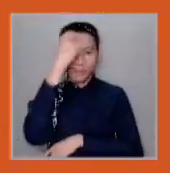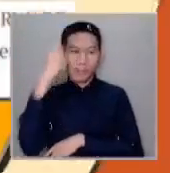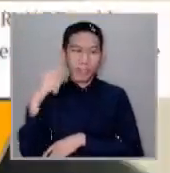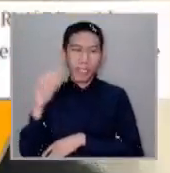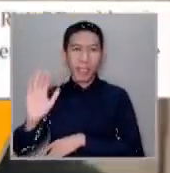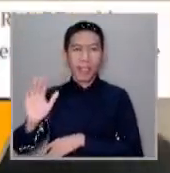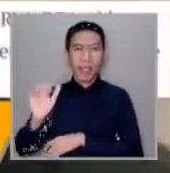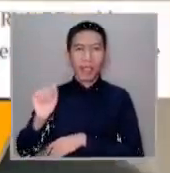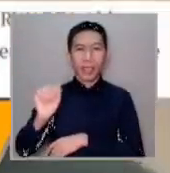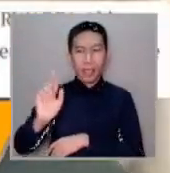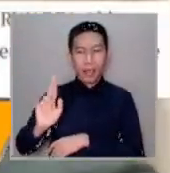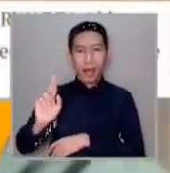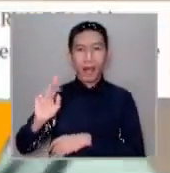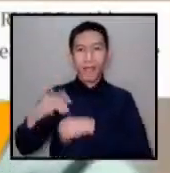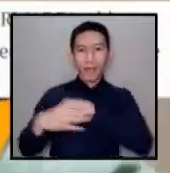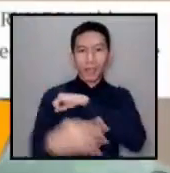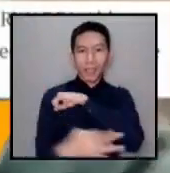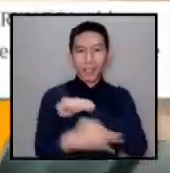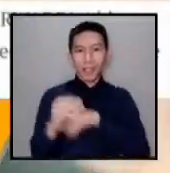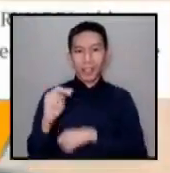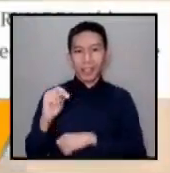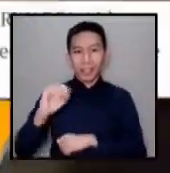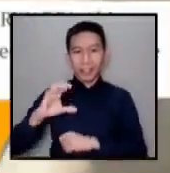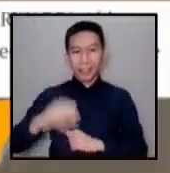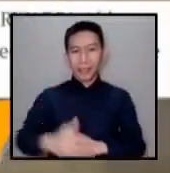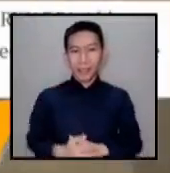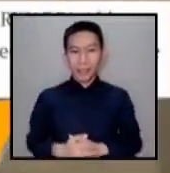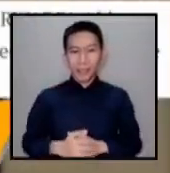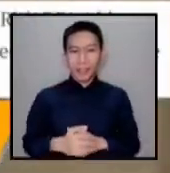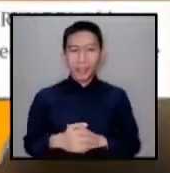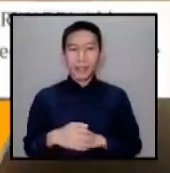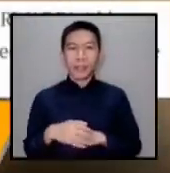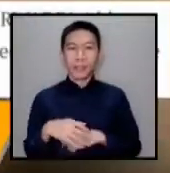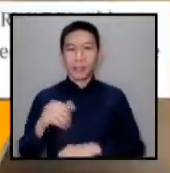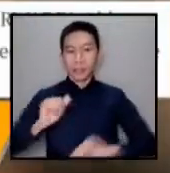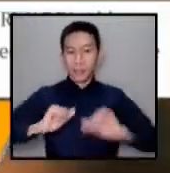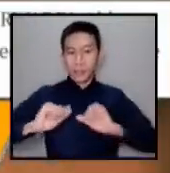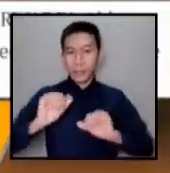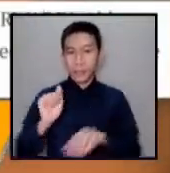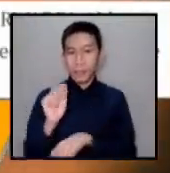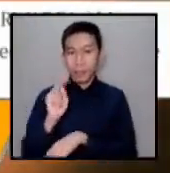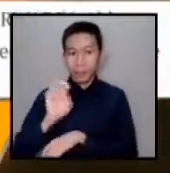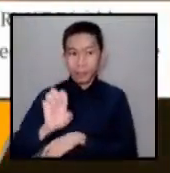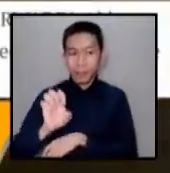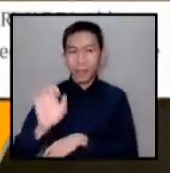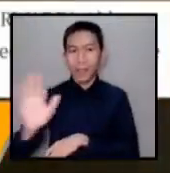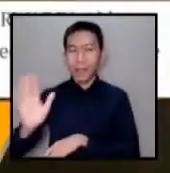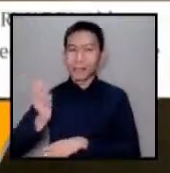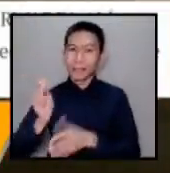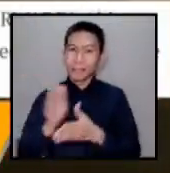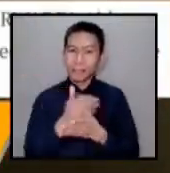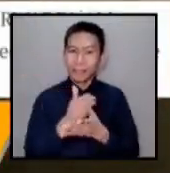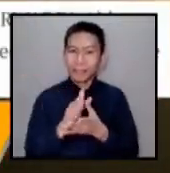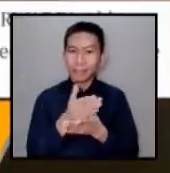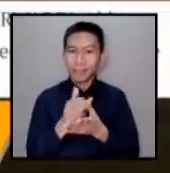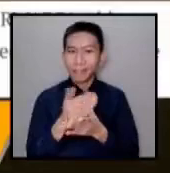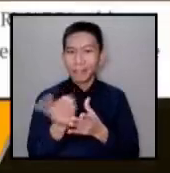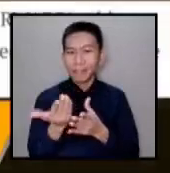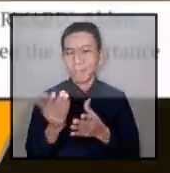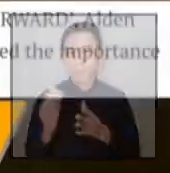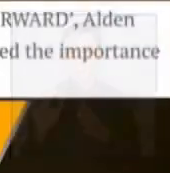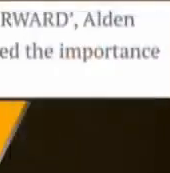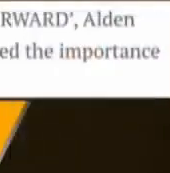Incorporated. Ayon sa Showbiz Avenue, ikinuwento ni Alden sa virtual interview para sa kanyang upcoming docu-concert